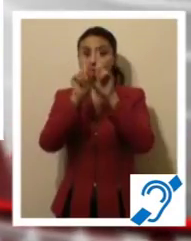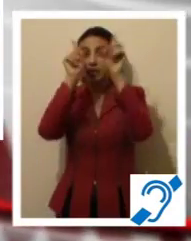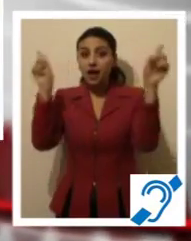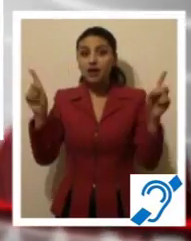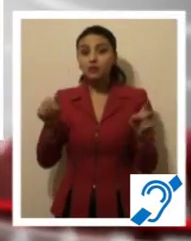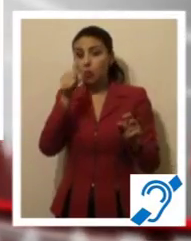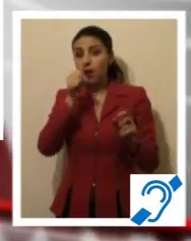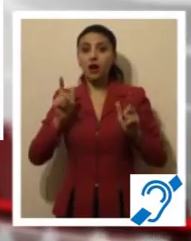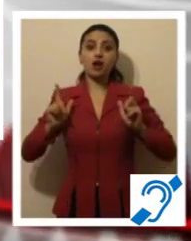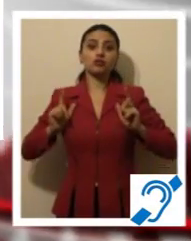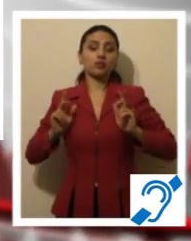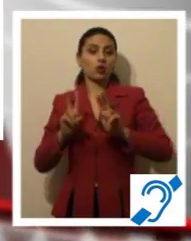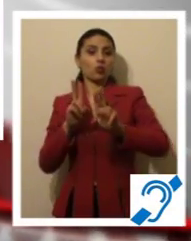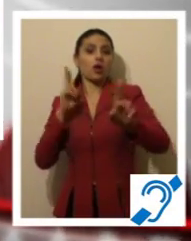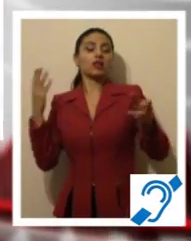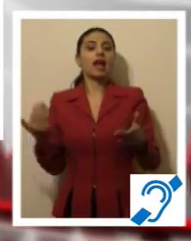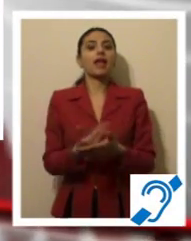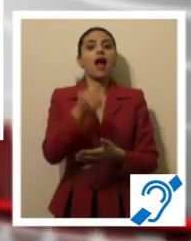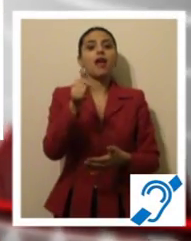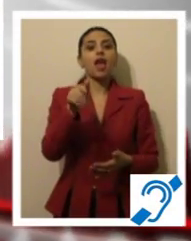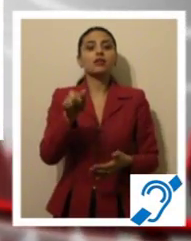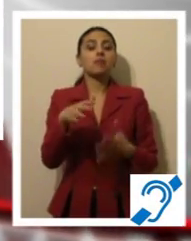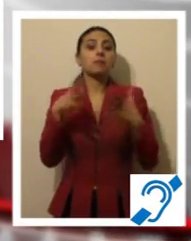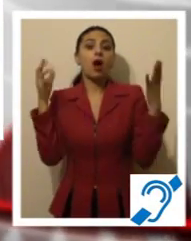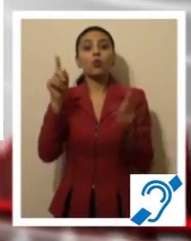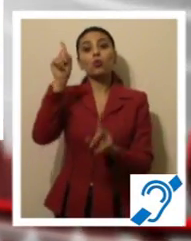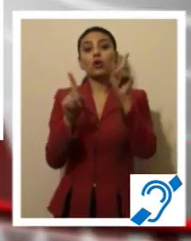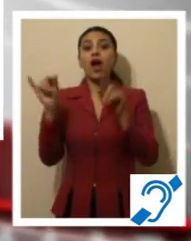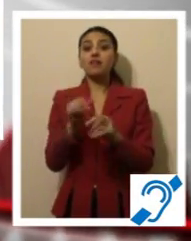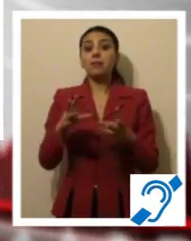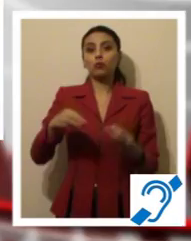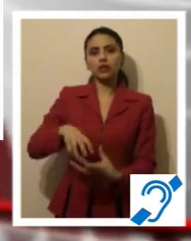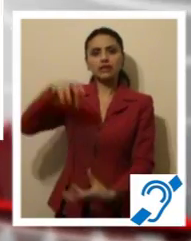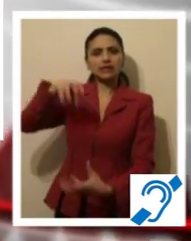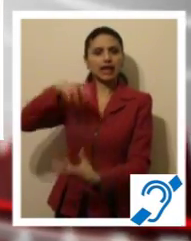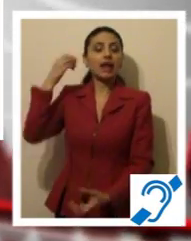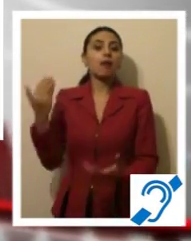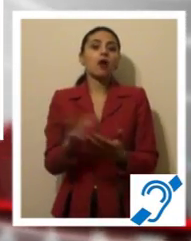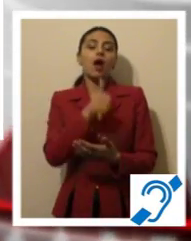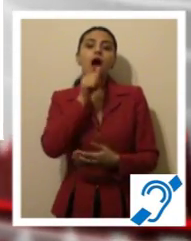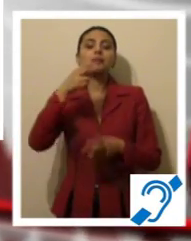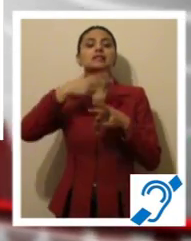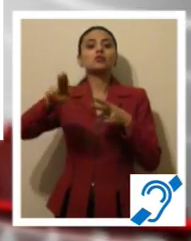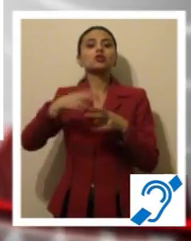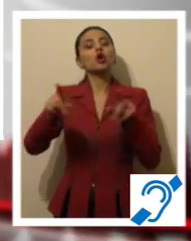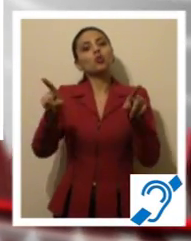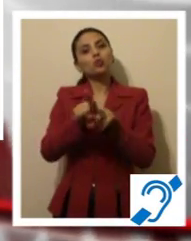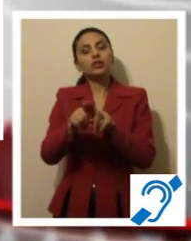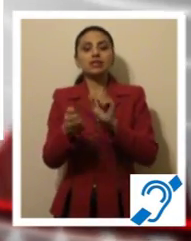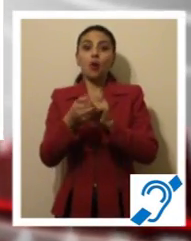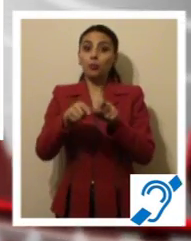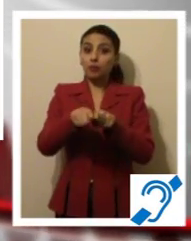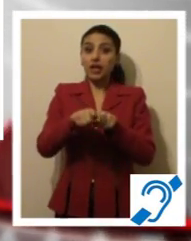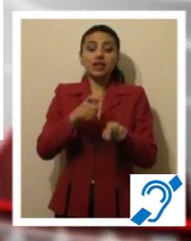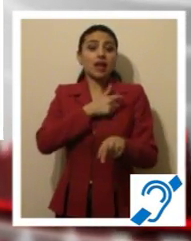s-au așezat la coadă pentru a lua aghiazma mare. Unii dintre ei au venit cu mai multe sticle pentru a duce apă sfințită și la rude sau la prietenii care